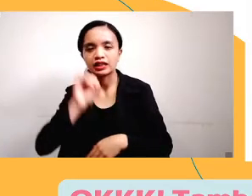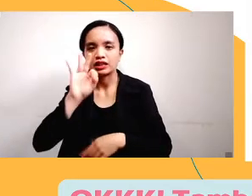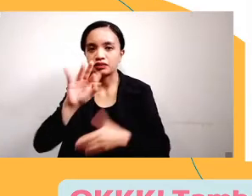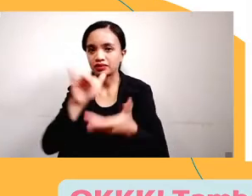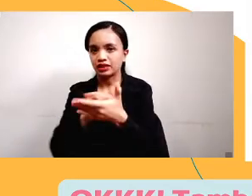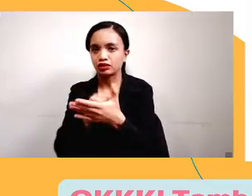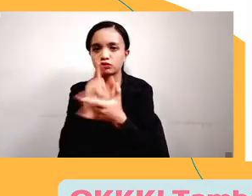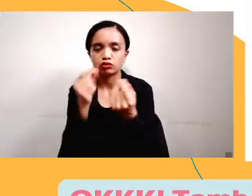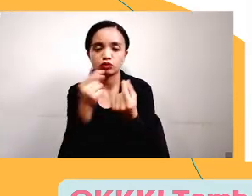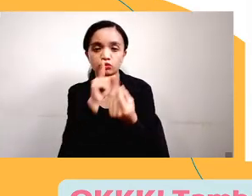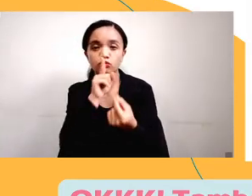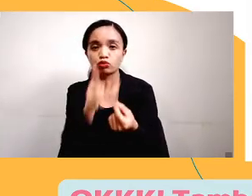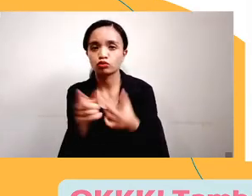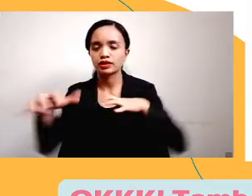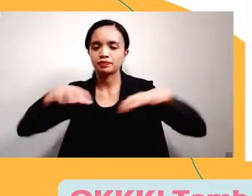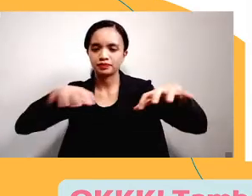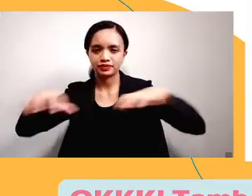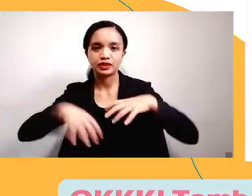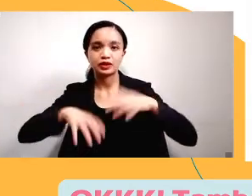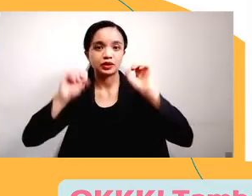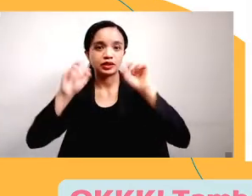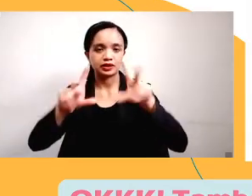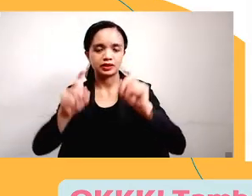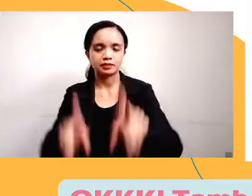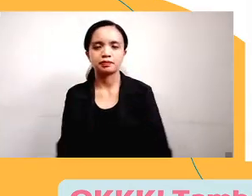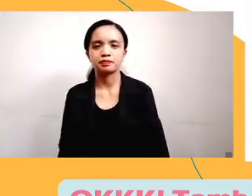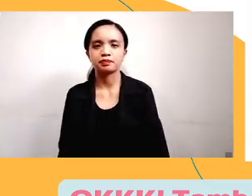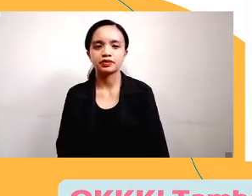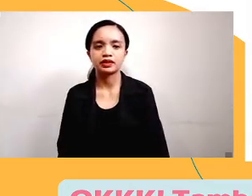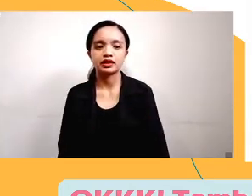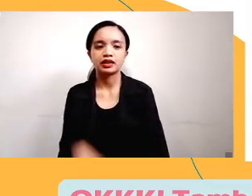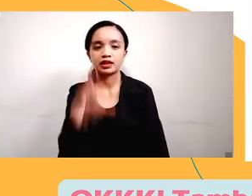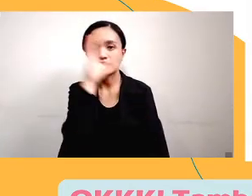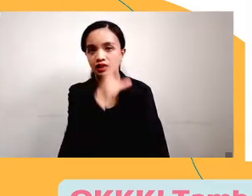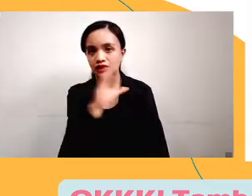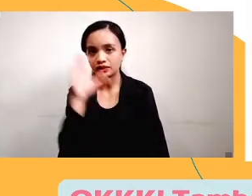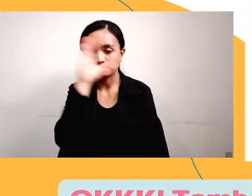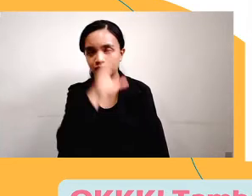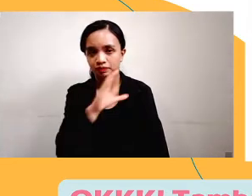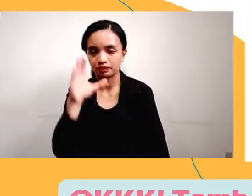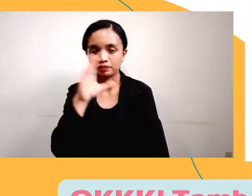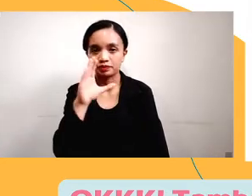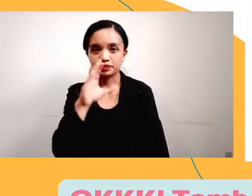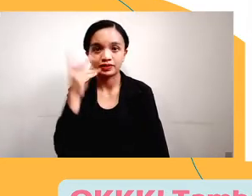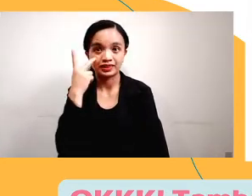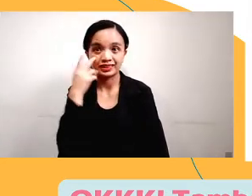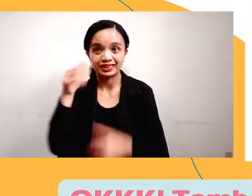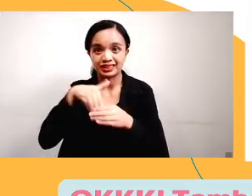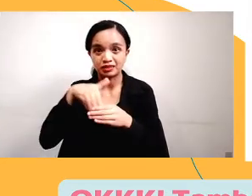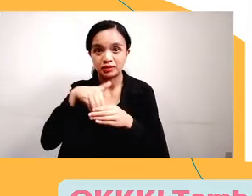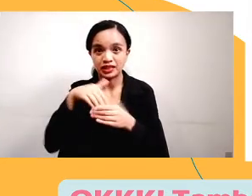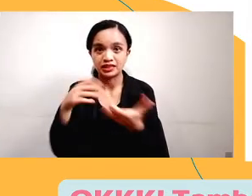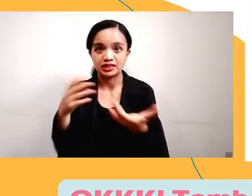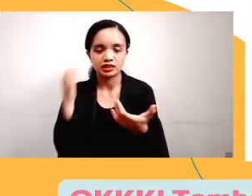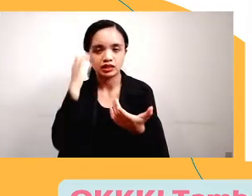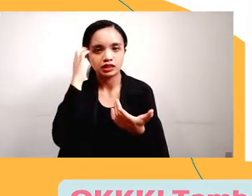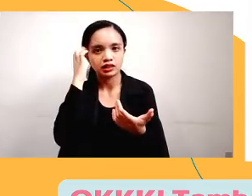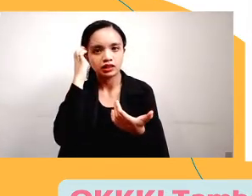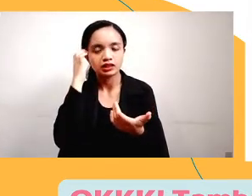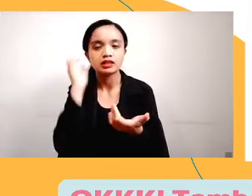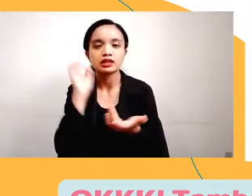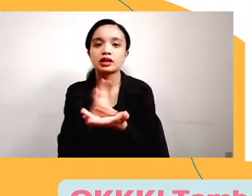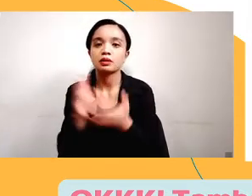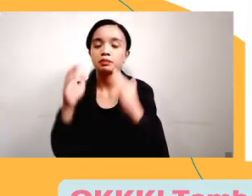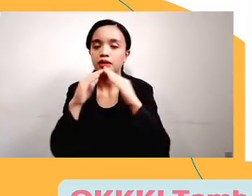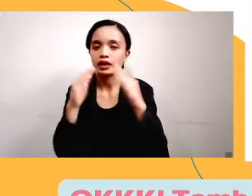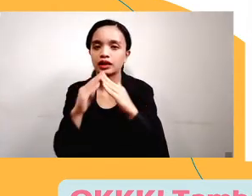totoong activity. Okay? Sige, hanap na po tayo ng spasyo sa inyong bahay at